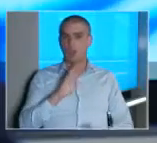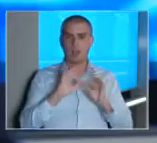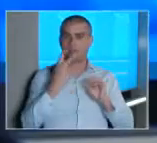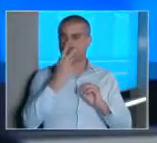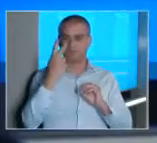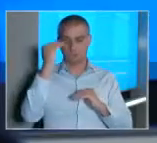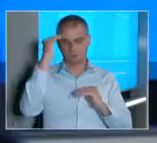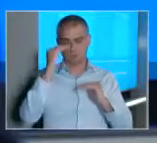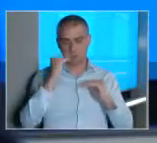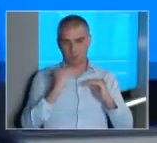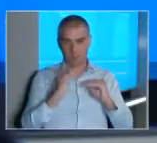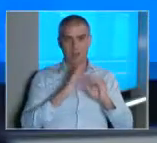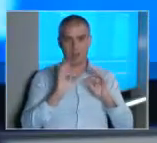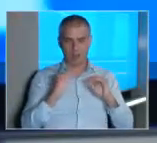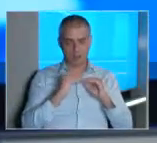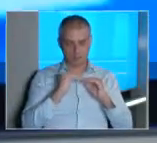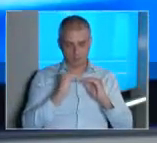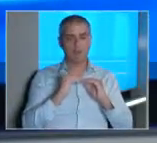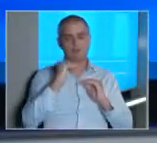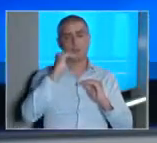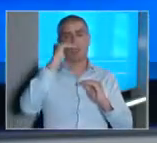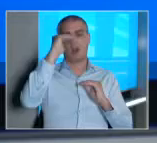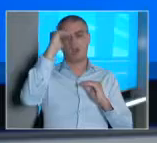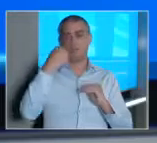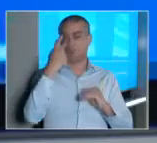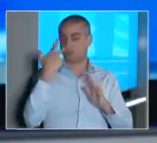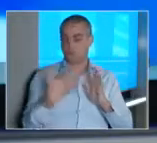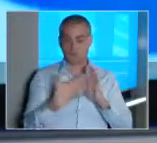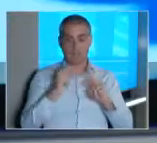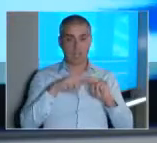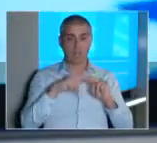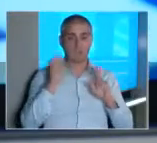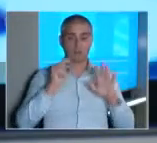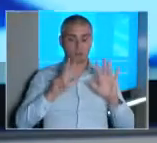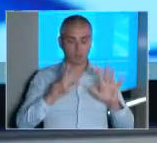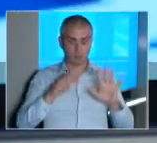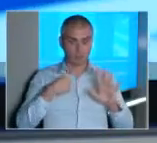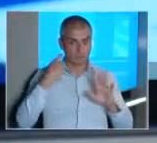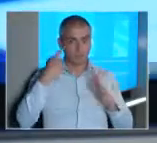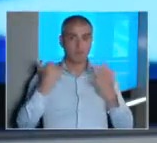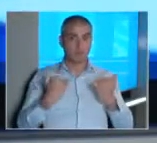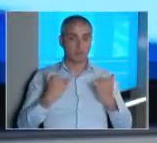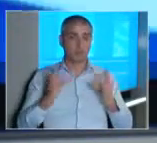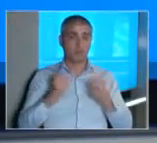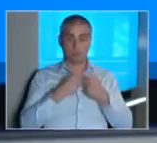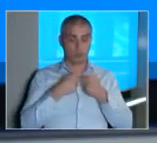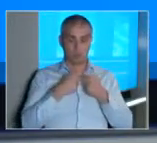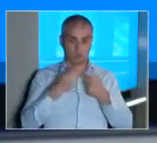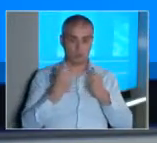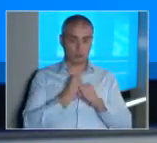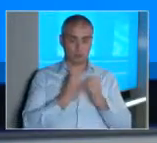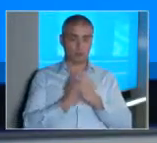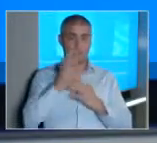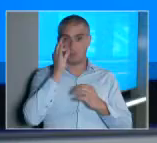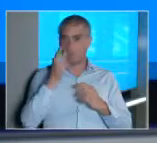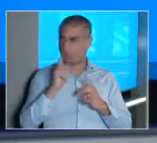22 ולרדת באופן קבוע, להתחיל בזה ולעלות מעלה. ואנחנו ראינו שבסקר שאחרי הוא היה 8 מנדט דמוקרטיים, ואני חושב שעכשיו, עם התנועה שיוצר אהוד